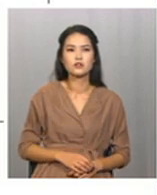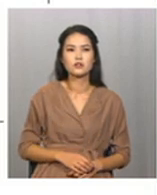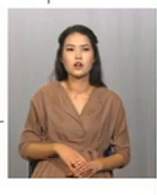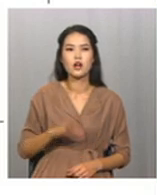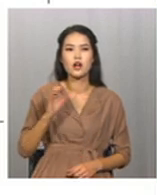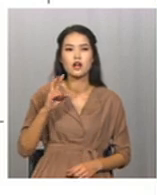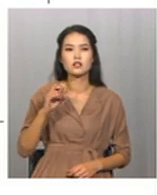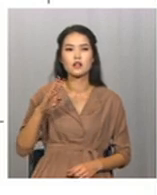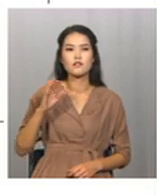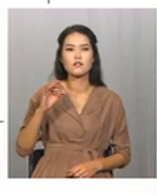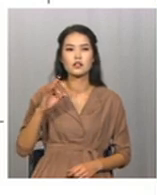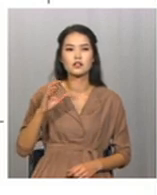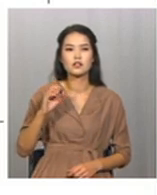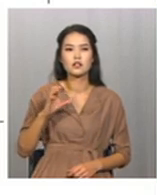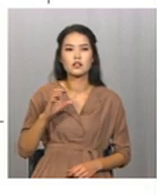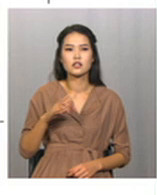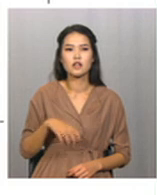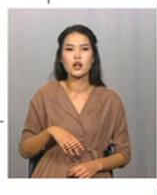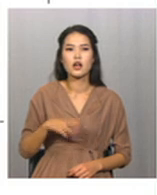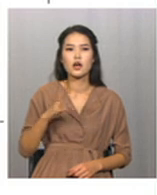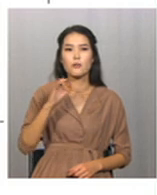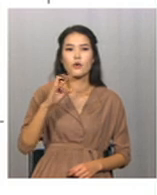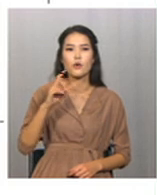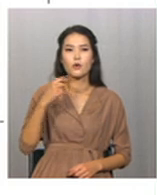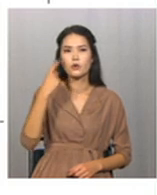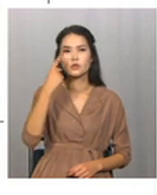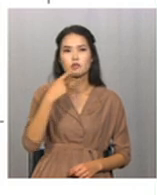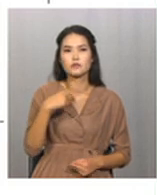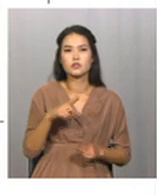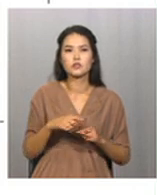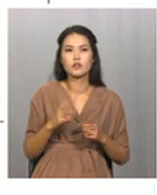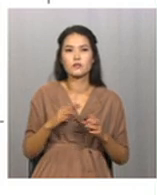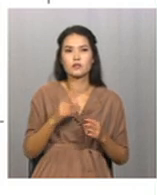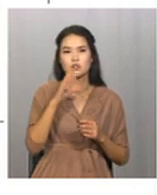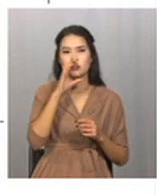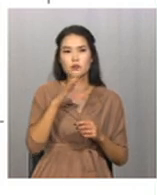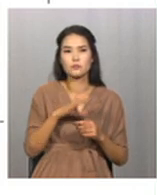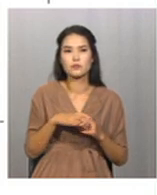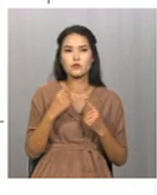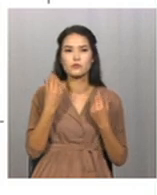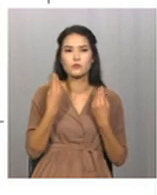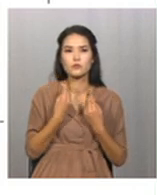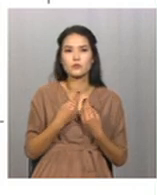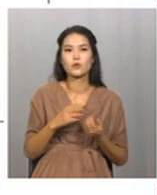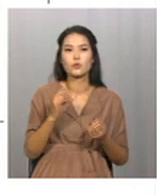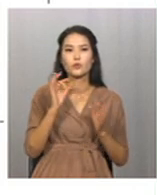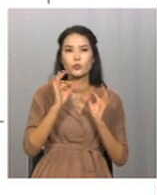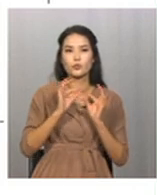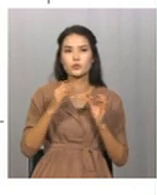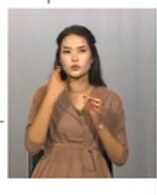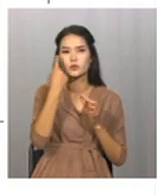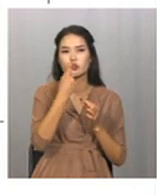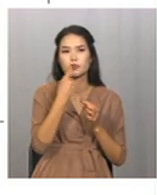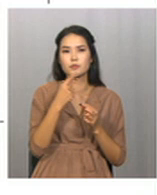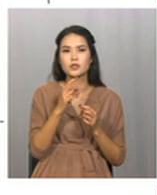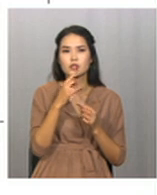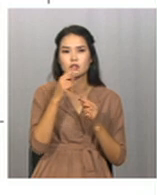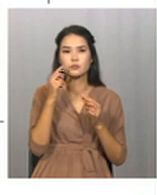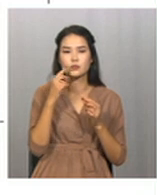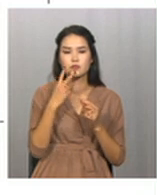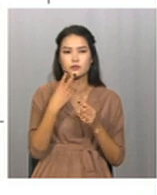Анна Фриессе – монгольский тип лица с довольно заметными скулами, с узенькими глазами, с надменным